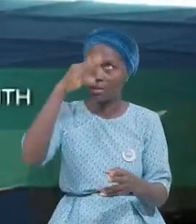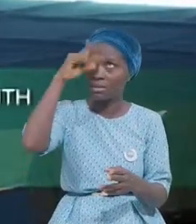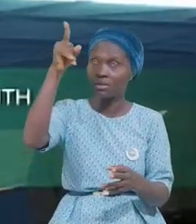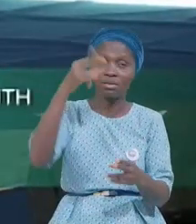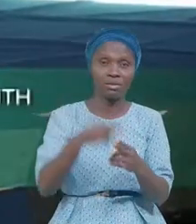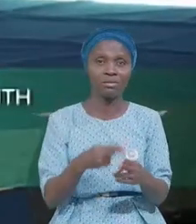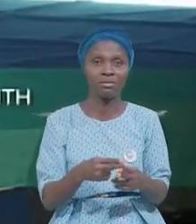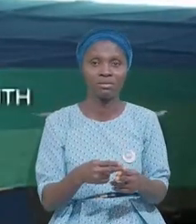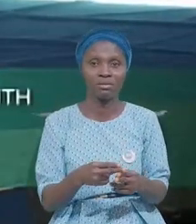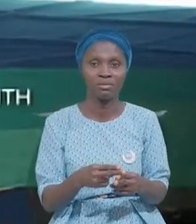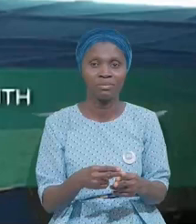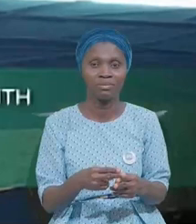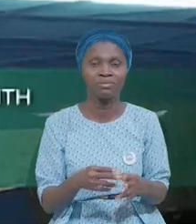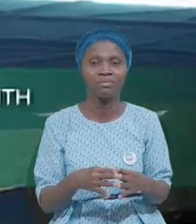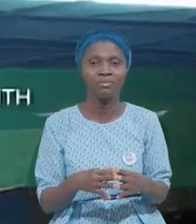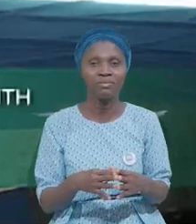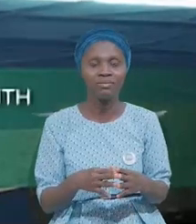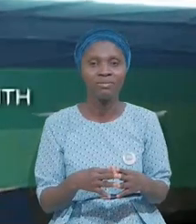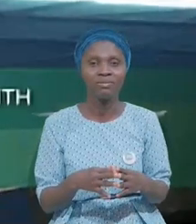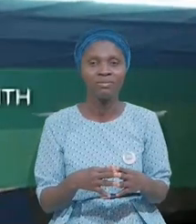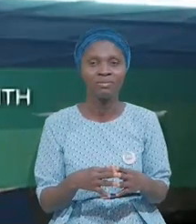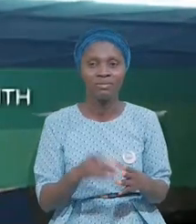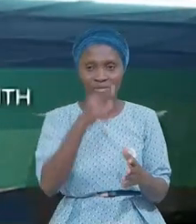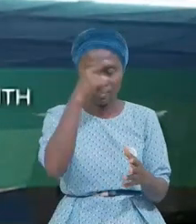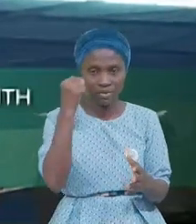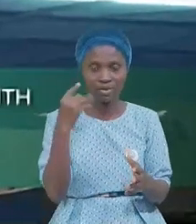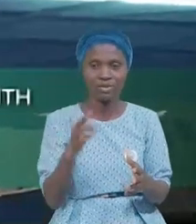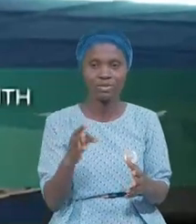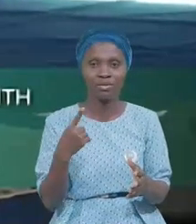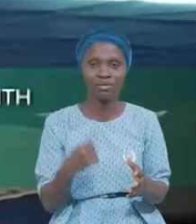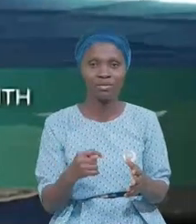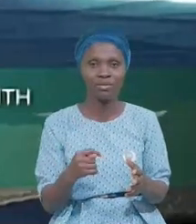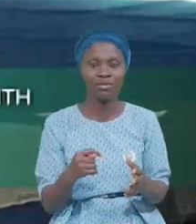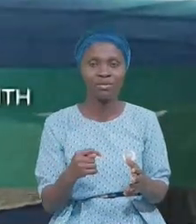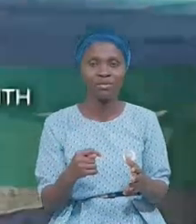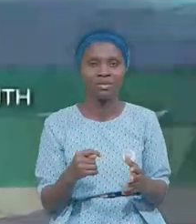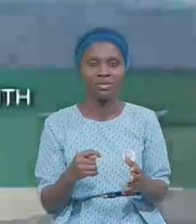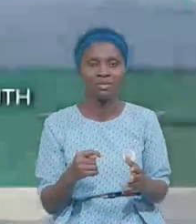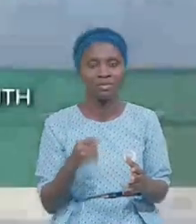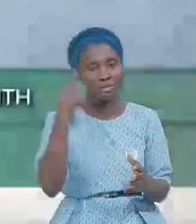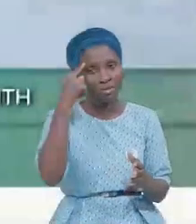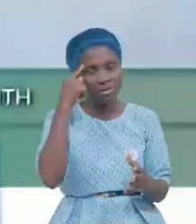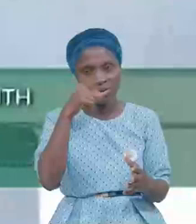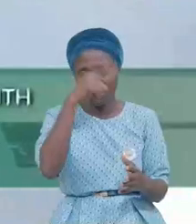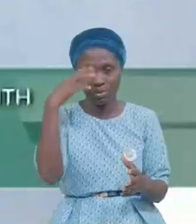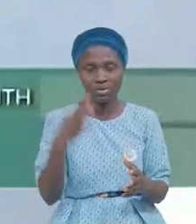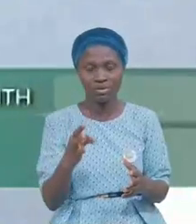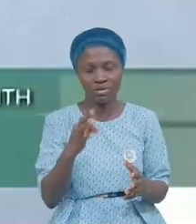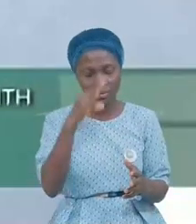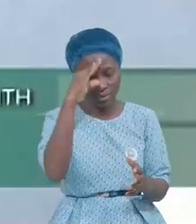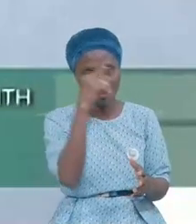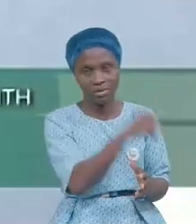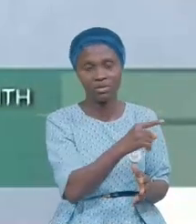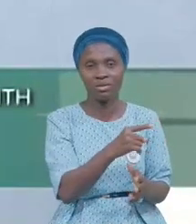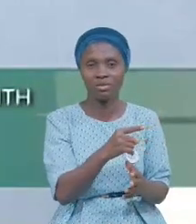Ah, il est différent de ce que je suis. À cause de sa constitution, à cause de ça, de ce qu'il est, à